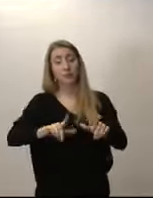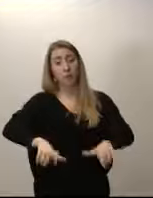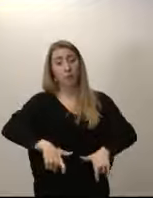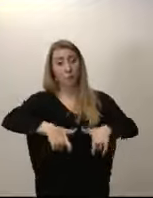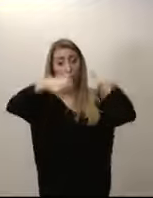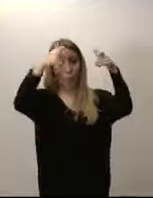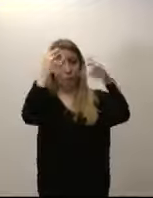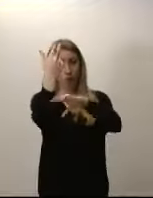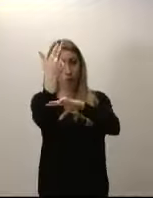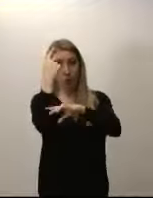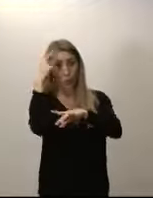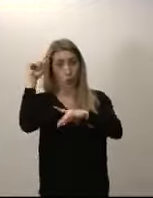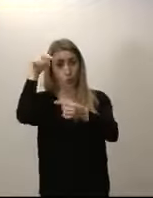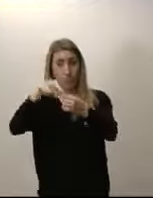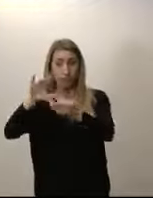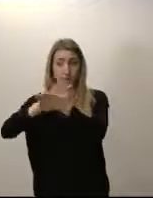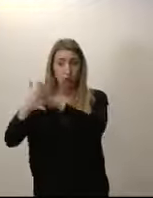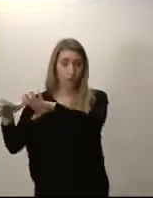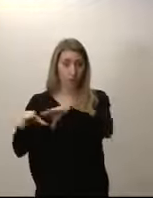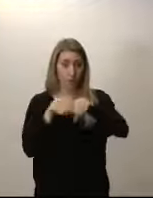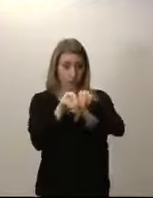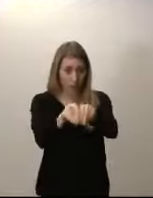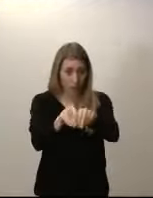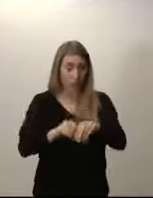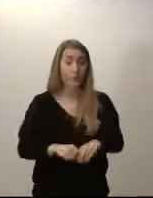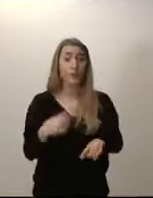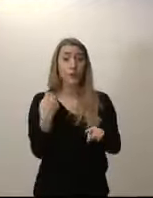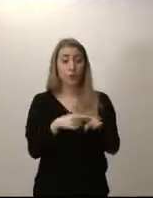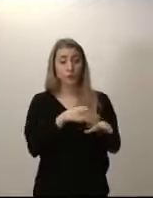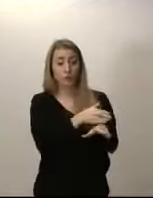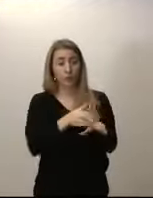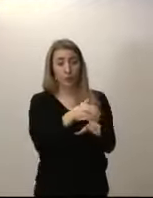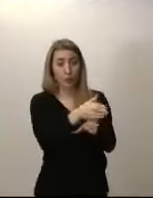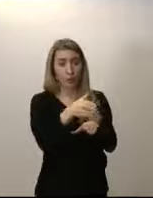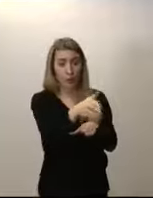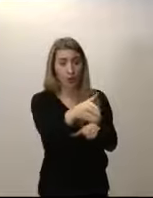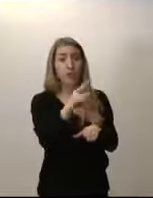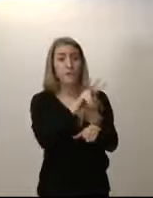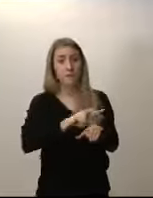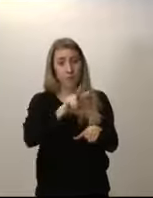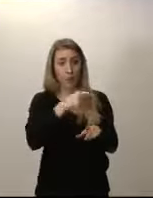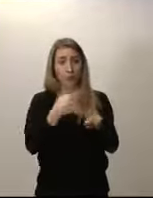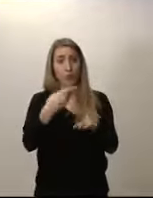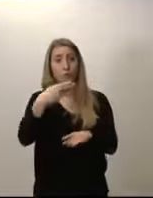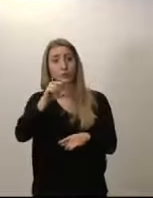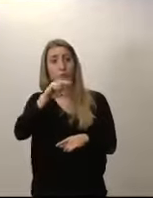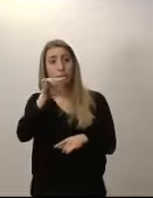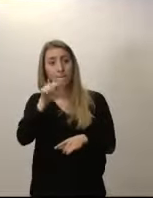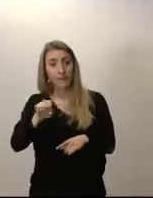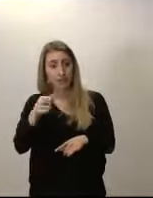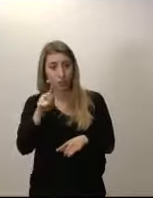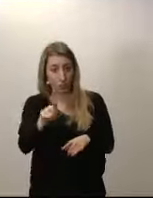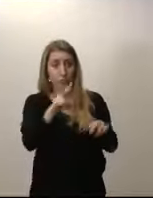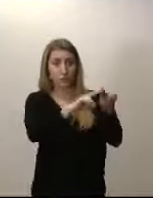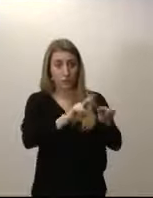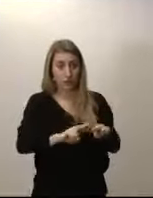les associations, la renaturation des berges du Vemrange et Metsange, et enfin